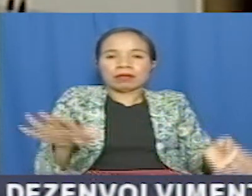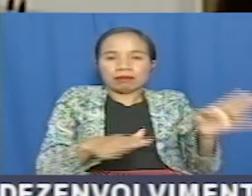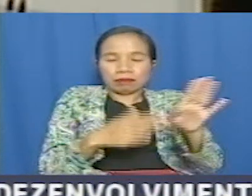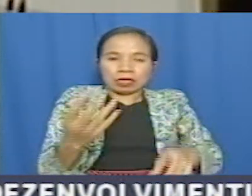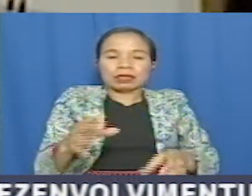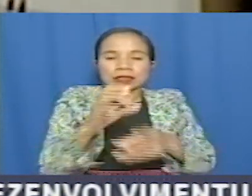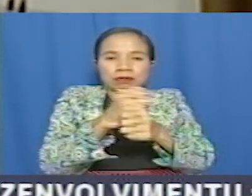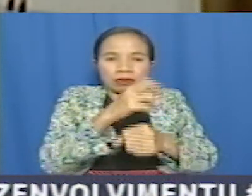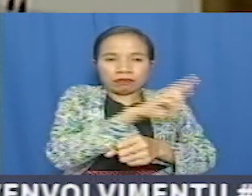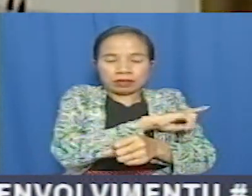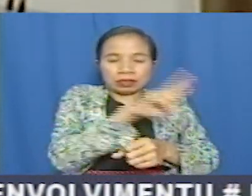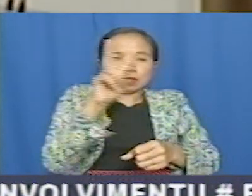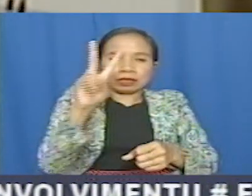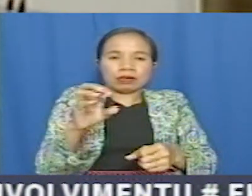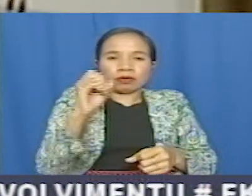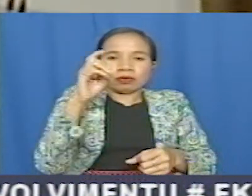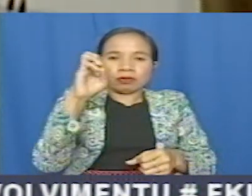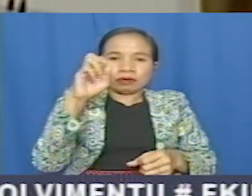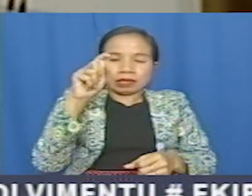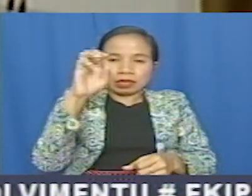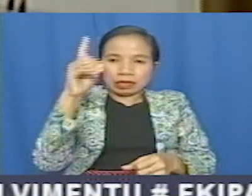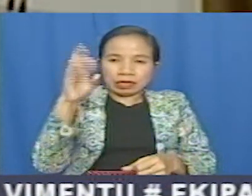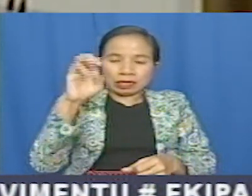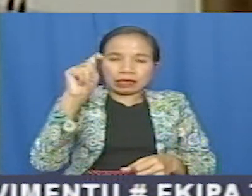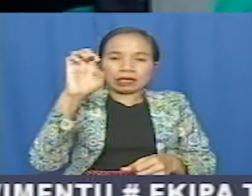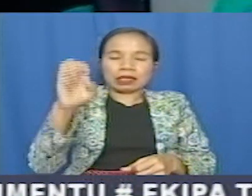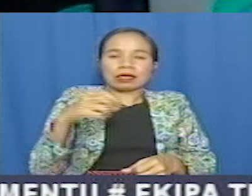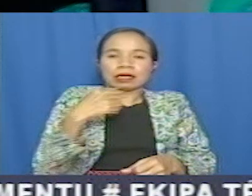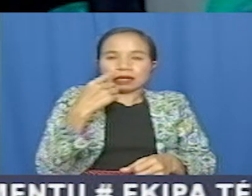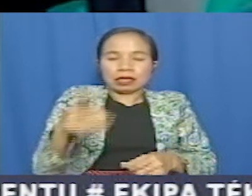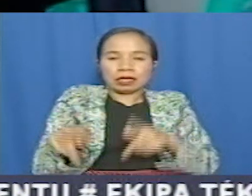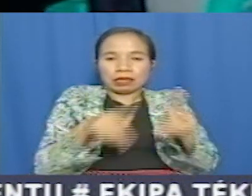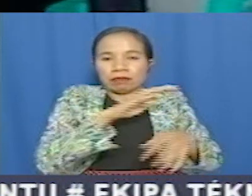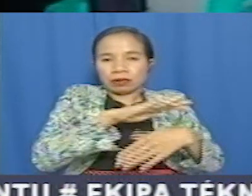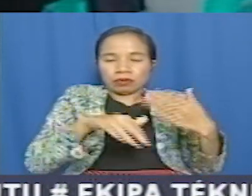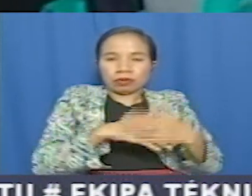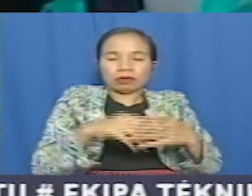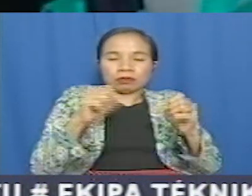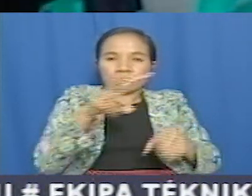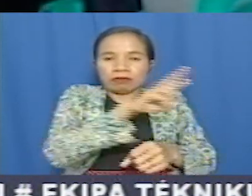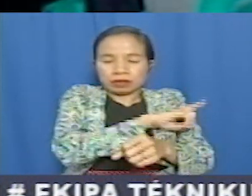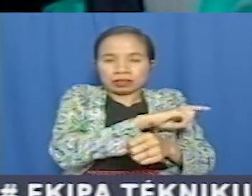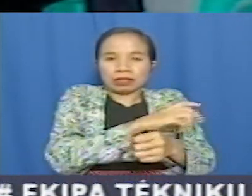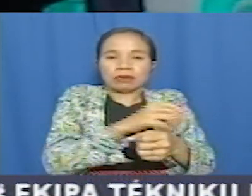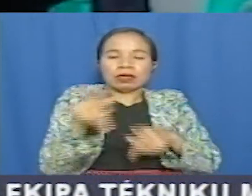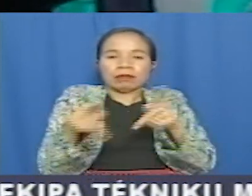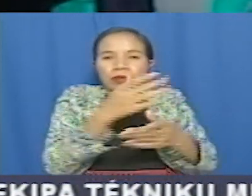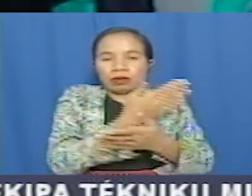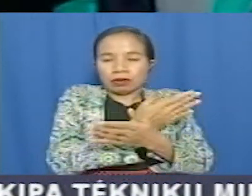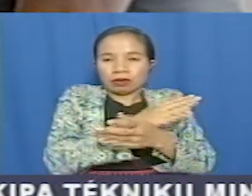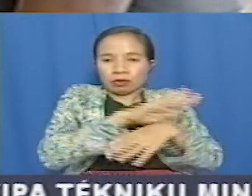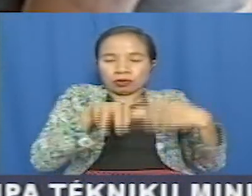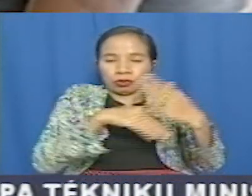dala rua. Odete hatutan atu garante sidadaun hotu livre partisipa iha elisaun presidensial tinan rihun